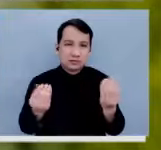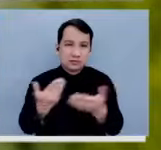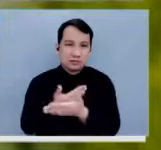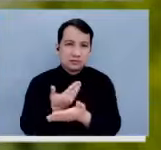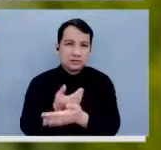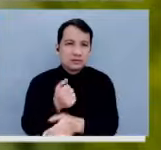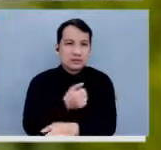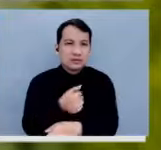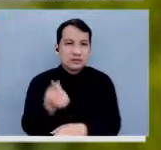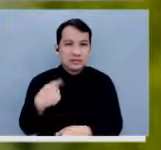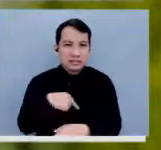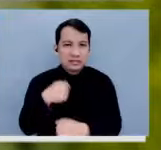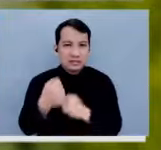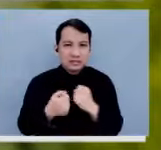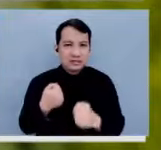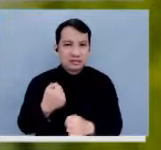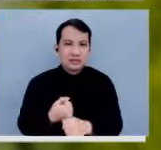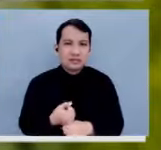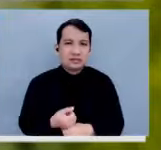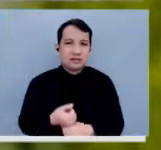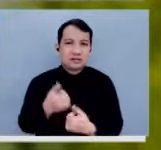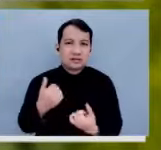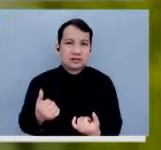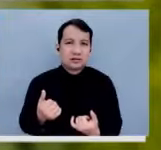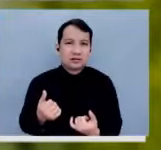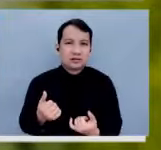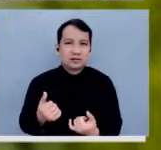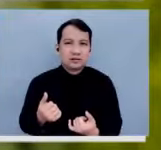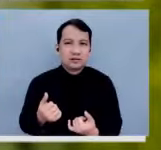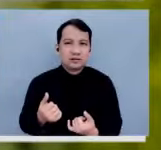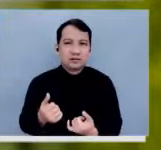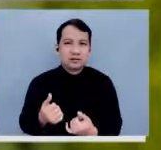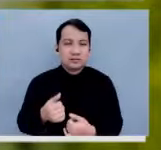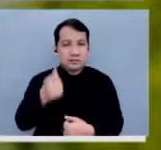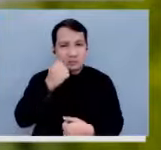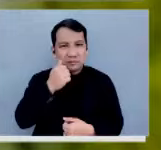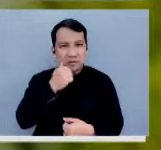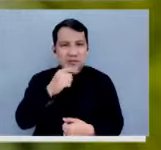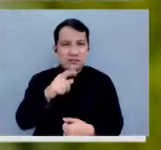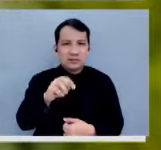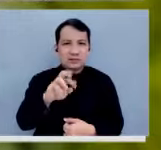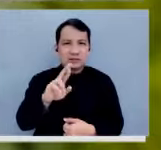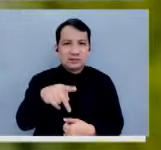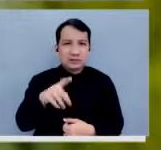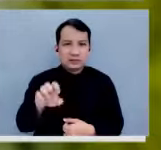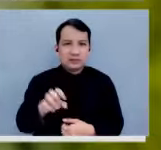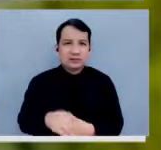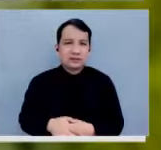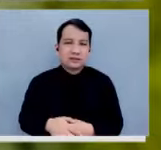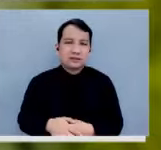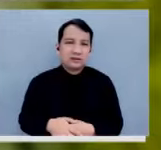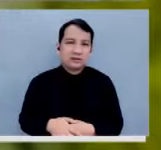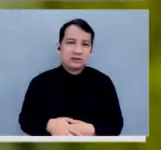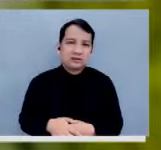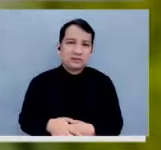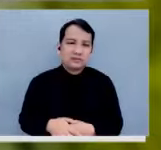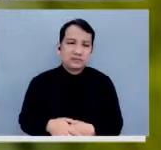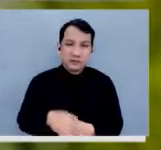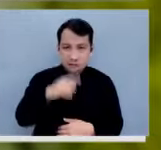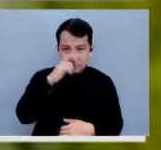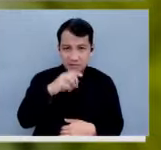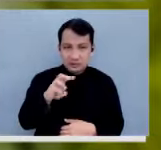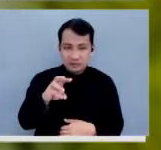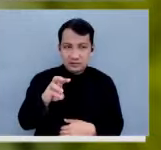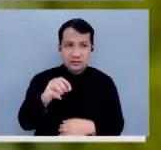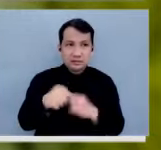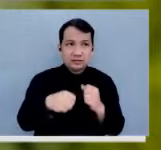year. So, sa ngayon, Babaeng Torpe, pakinggan nyo. That's our newest single under them. So, para if you think about it, 16 years in the making pala